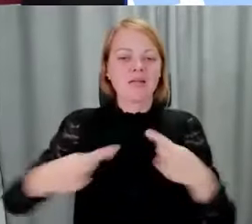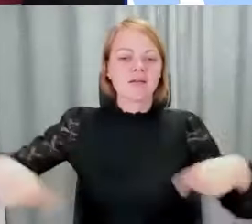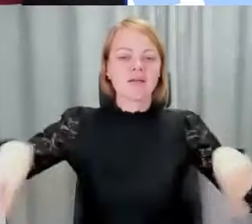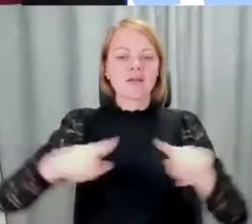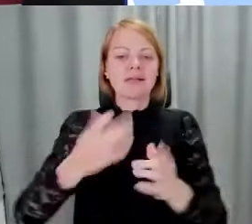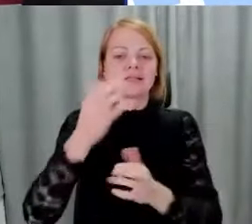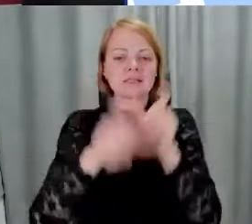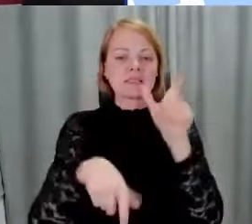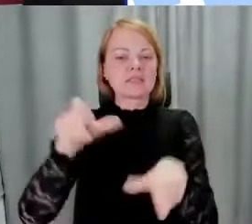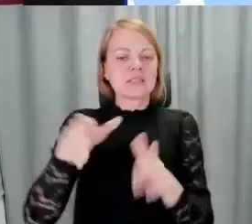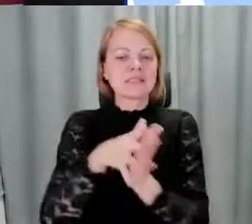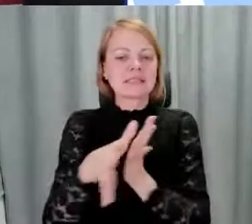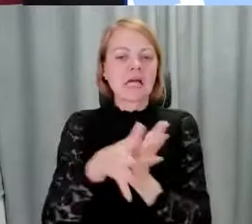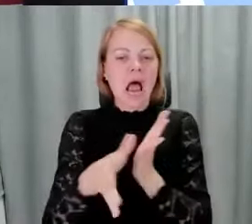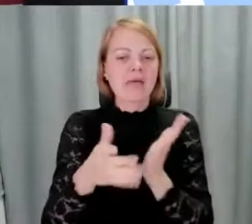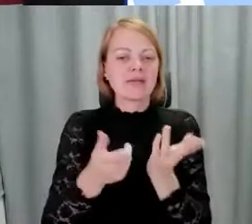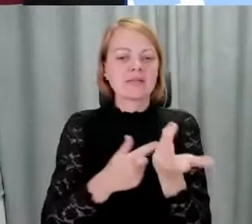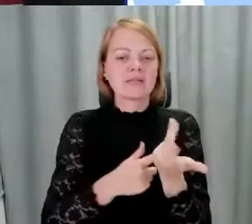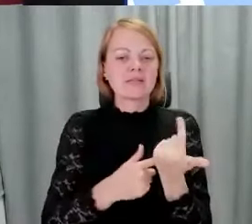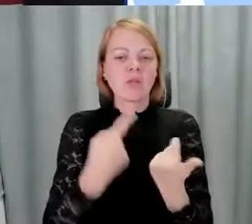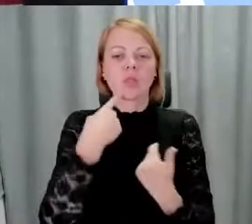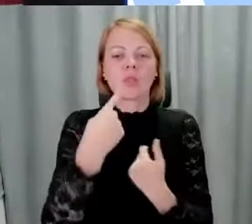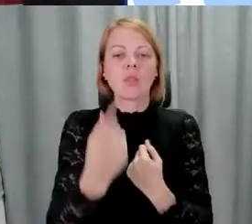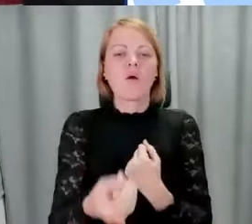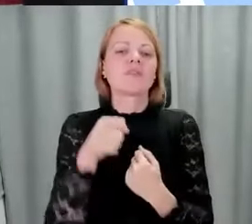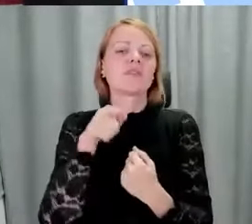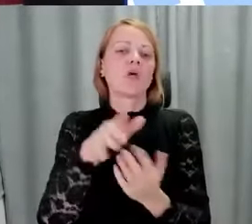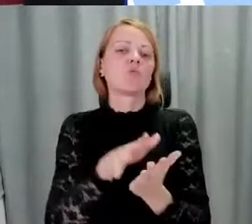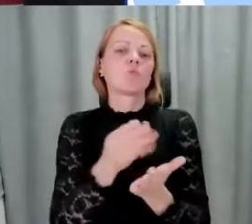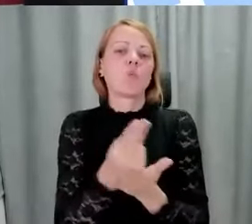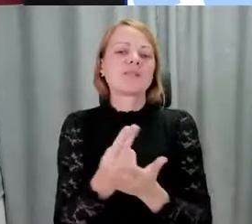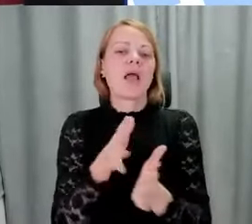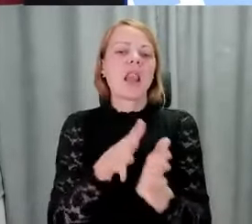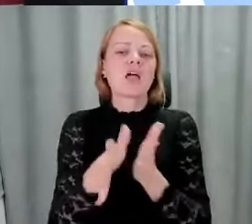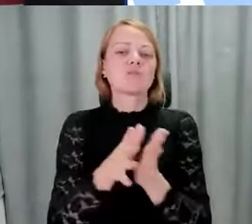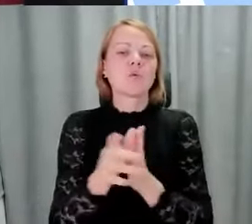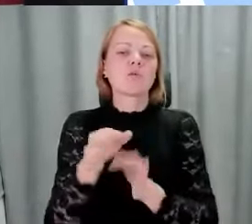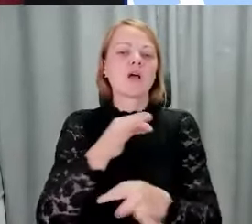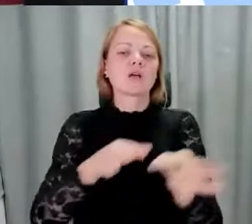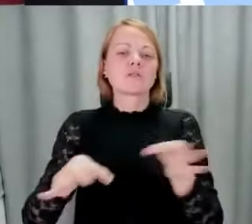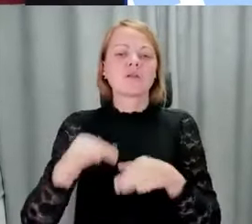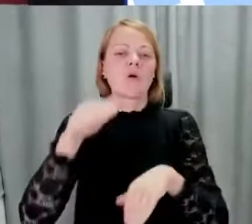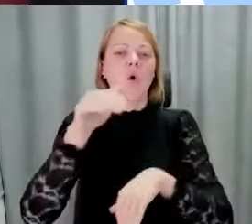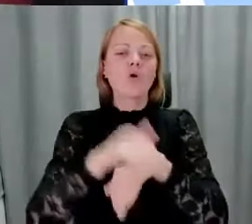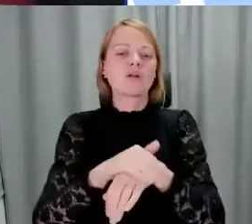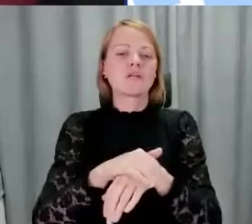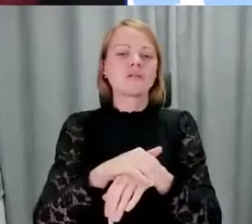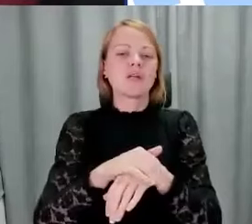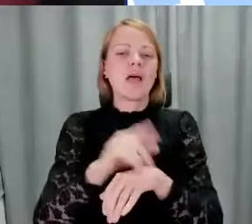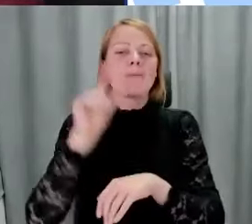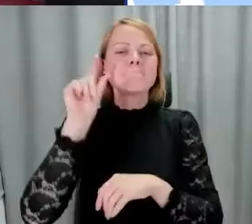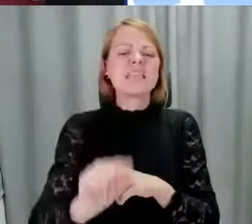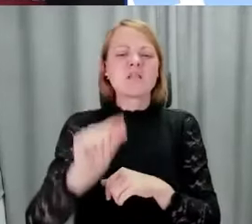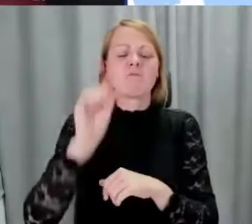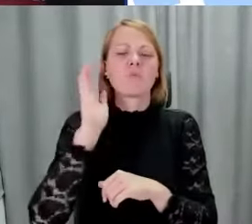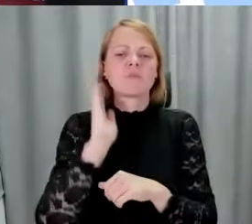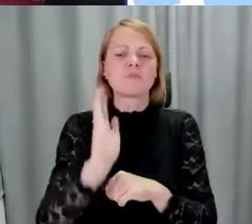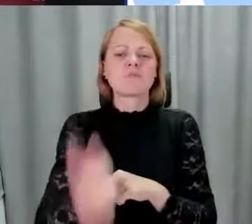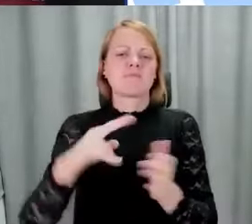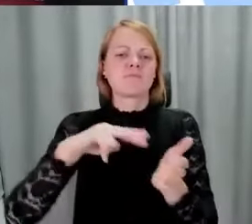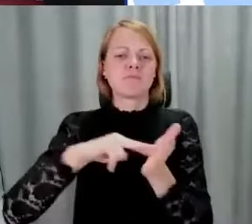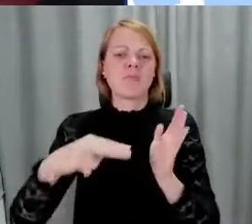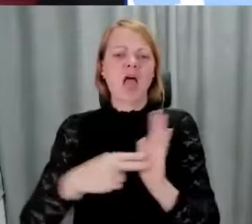kas ir tiek noteikts. Tas nozīmē lietotāju skaits reiz konkrētā kvadrātmetra. Tas ir minimums, kas ir jāparedz būvējot šo patvērtni. Tas